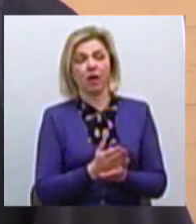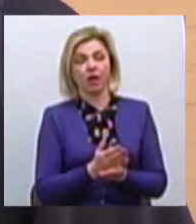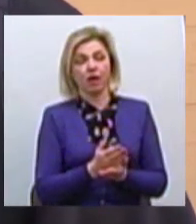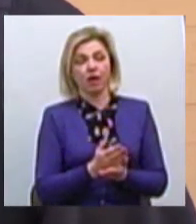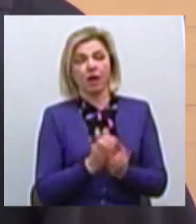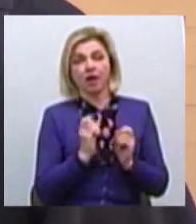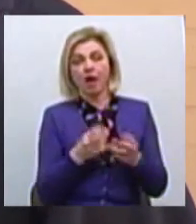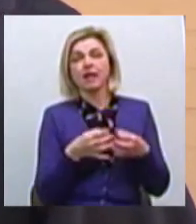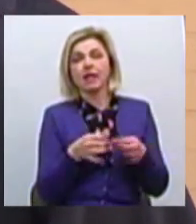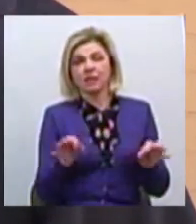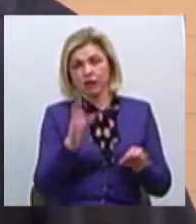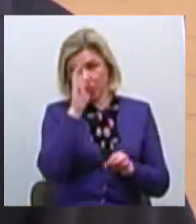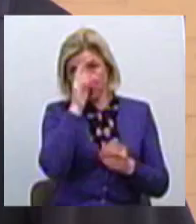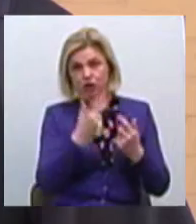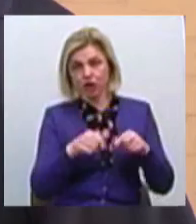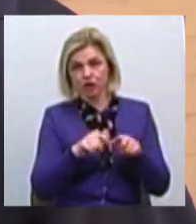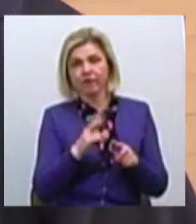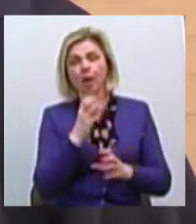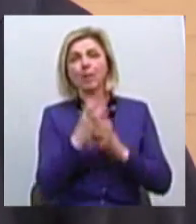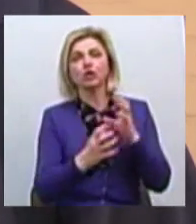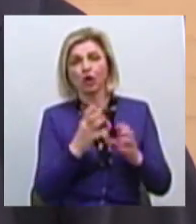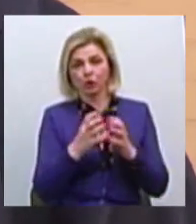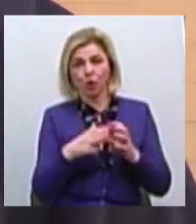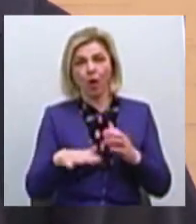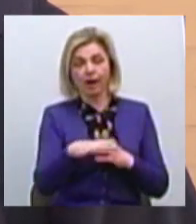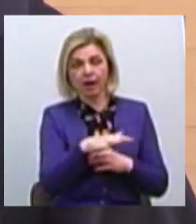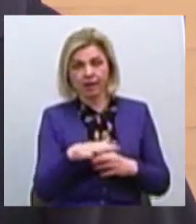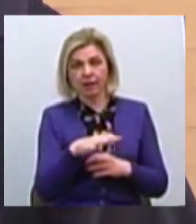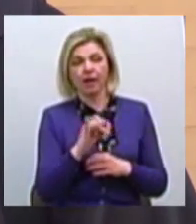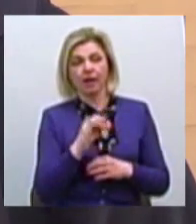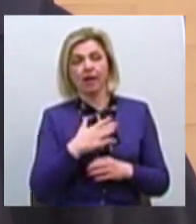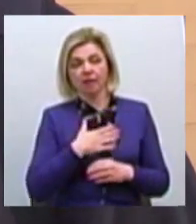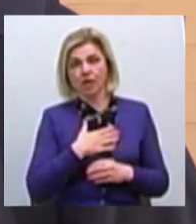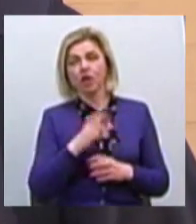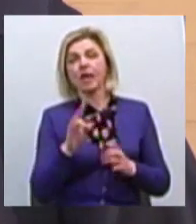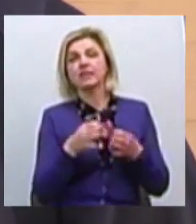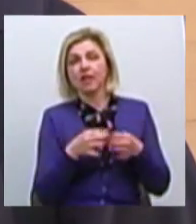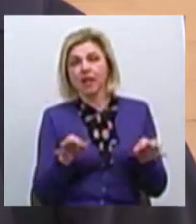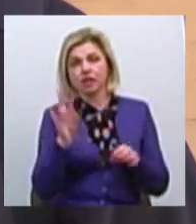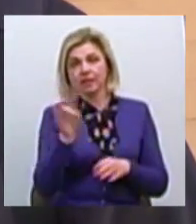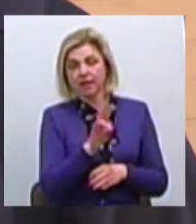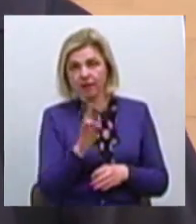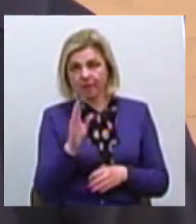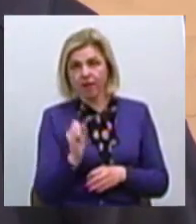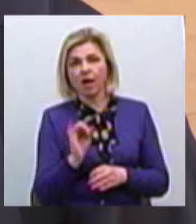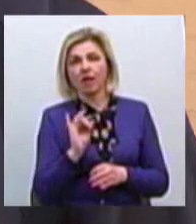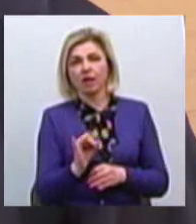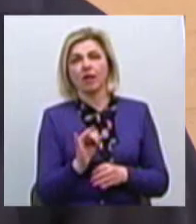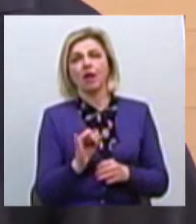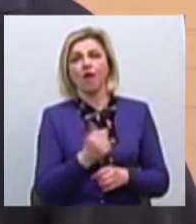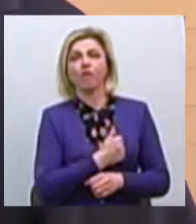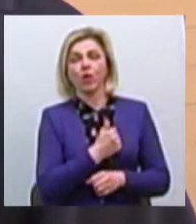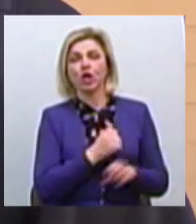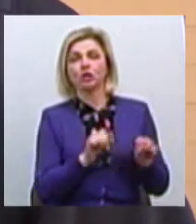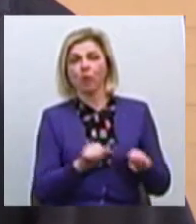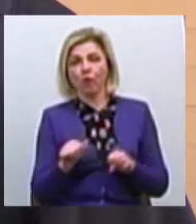як незалежної держави на міжнародній арені, і наша незалежна церква, і справді безпроможна і